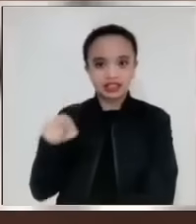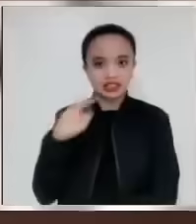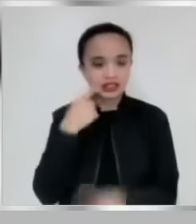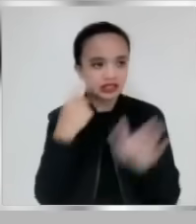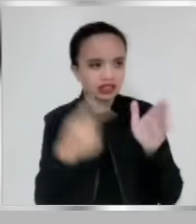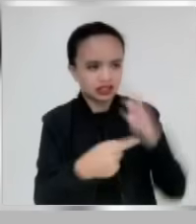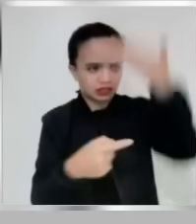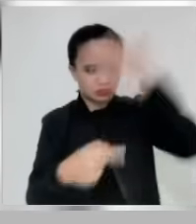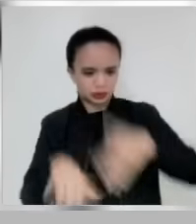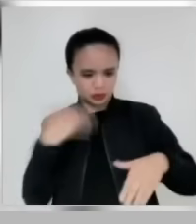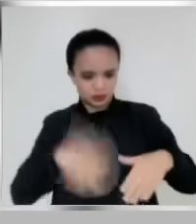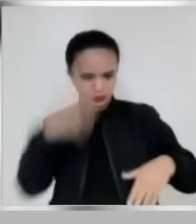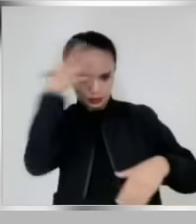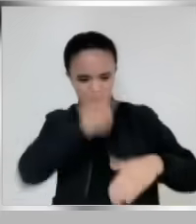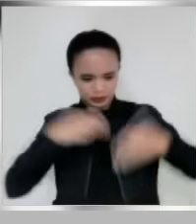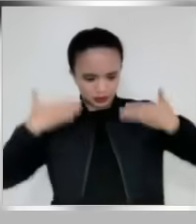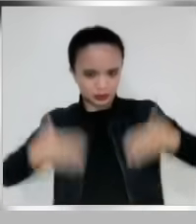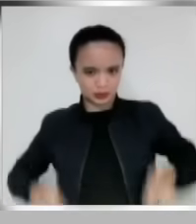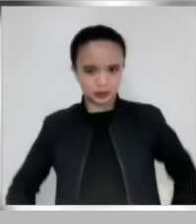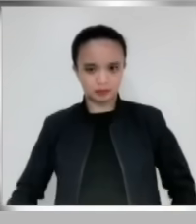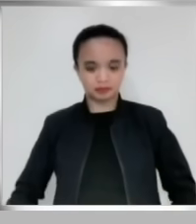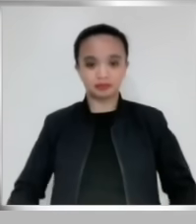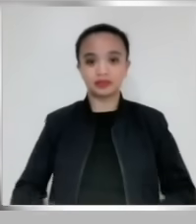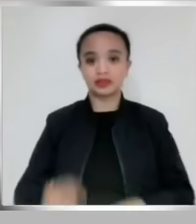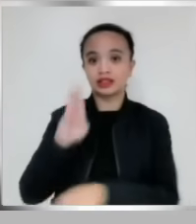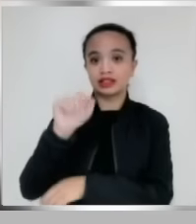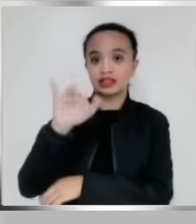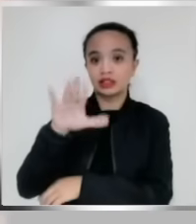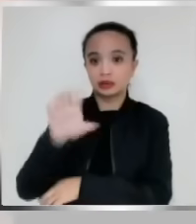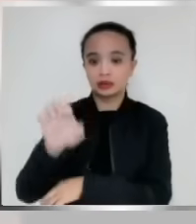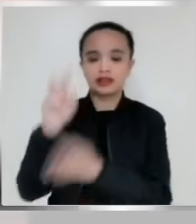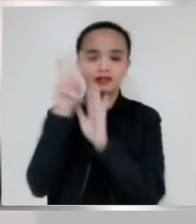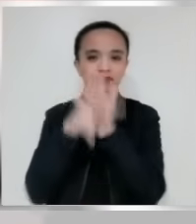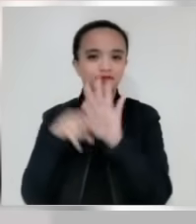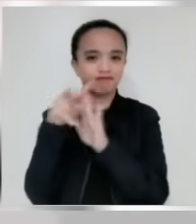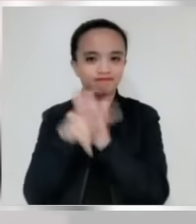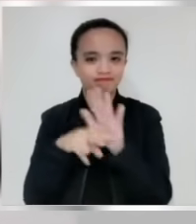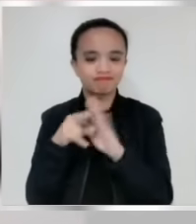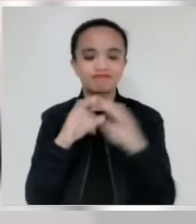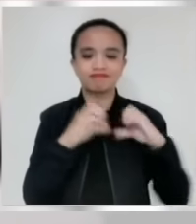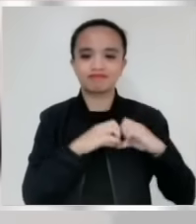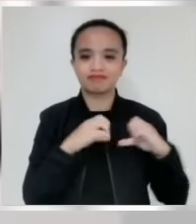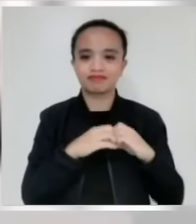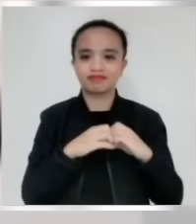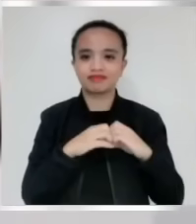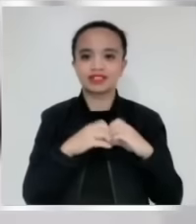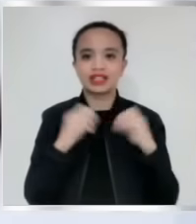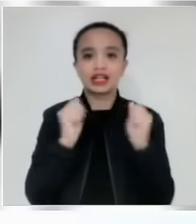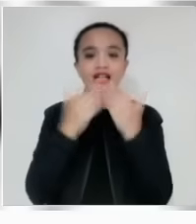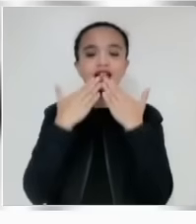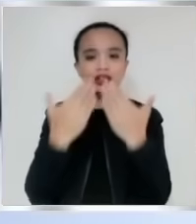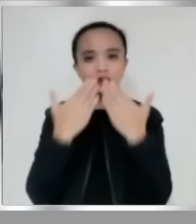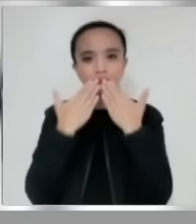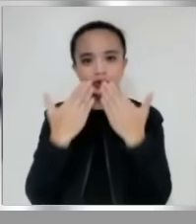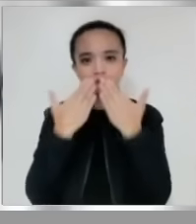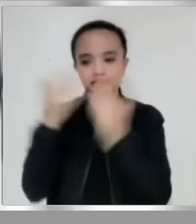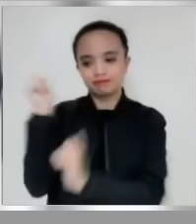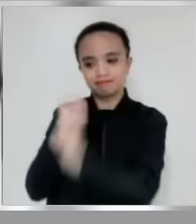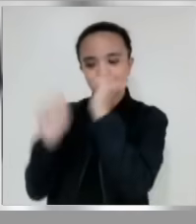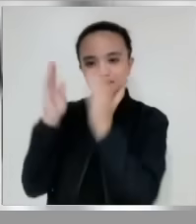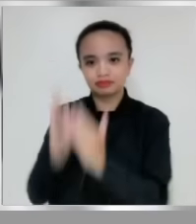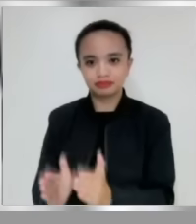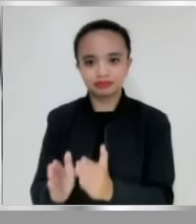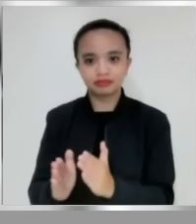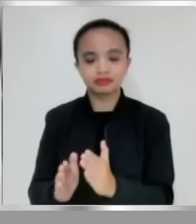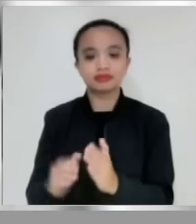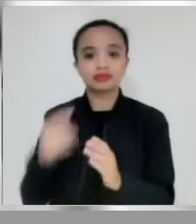dress nito. Ipinost ni Barbie ang video clip ng GMA Integrated News sabay pasalamat sa kapamilya actor. Niretweet naman ito ni